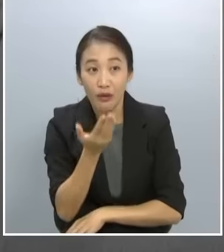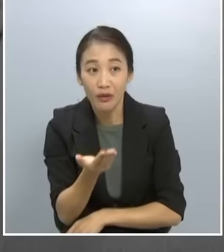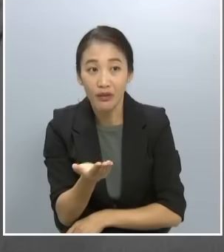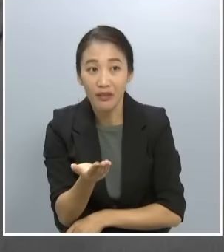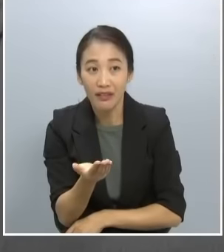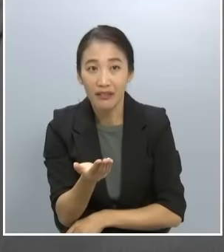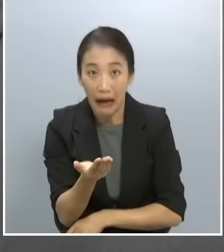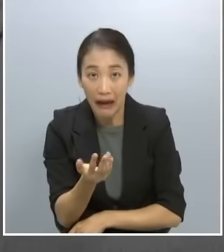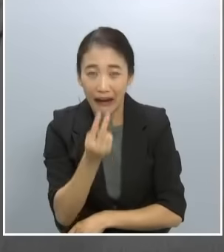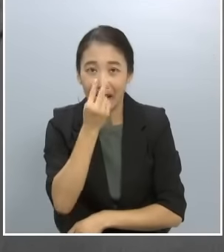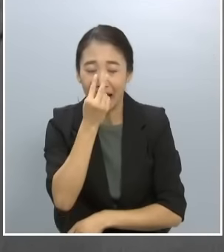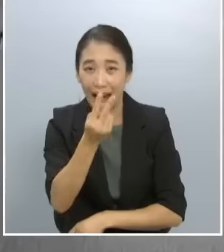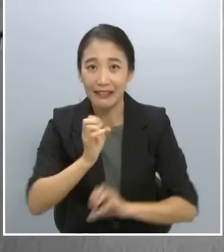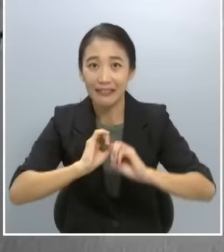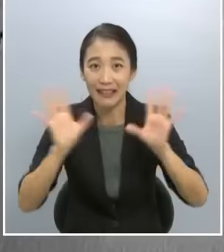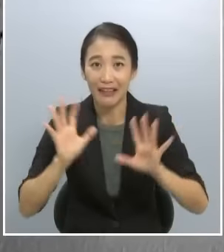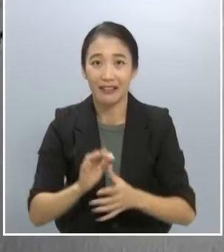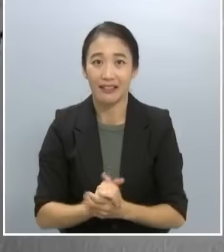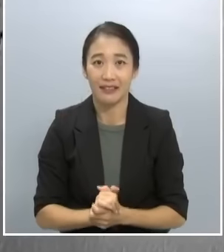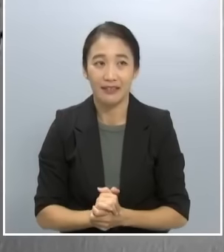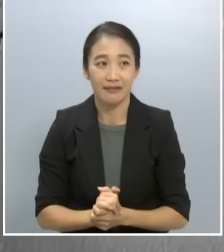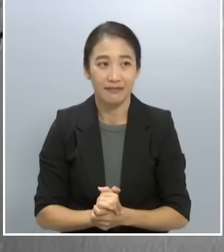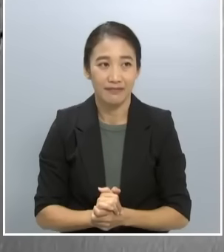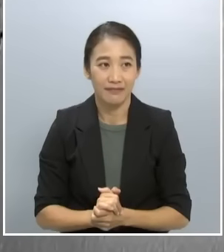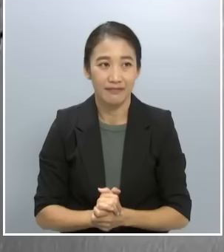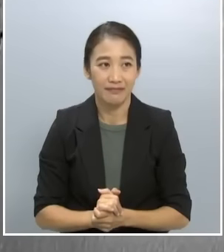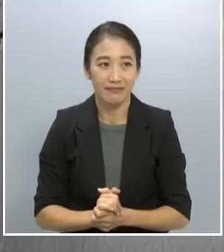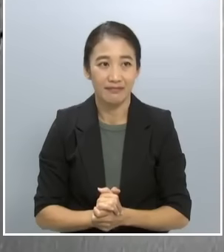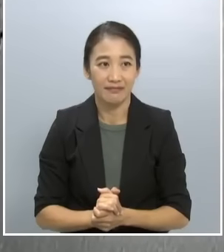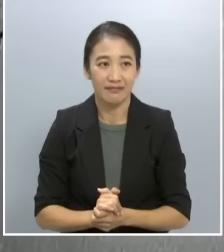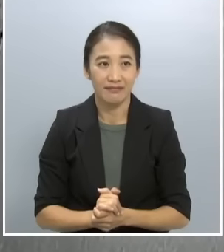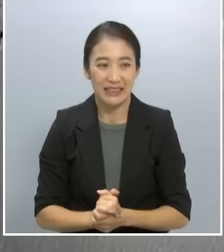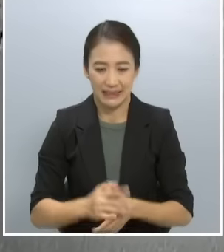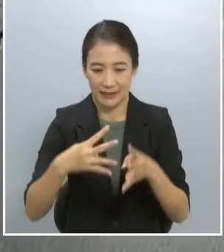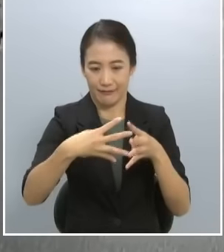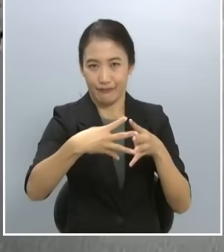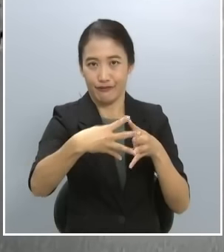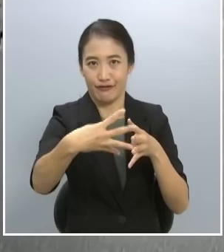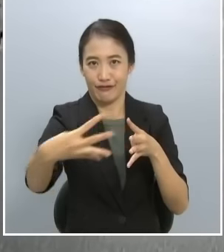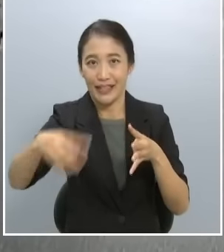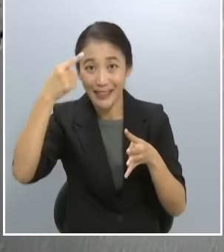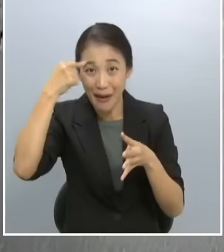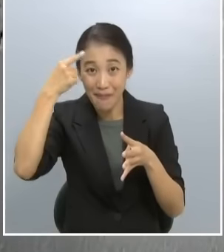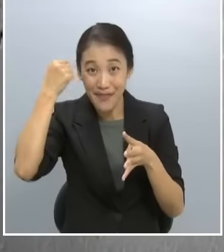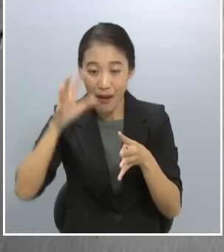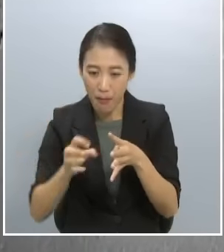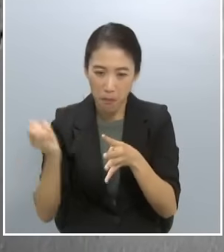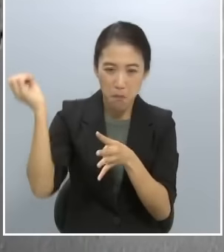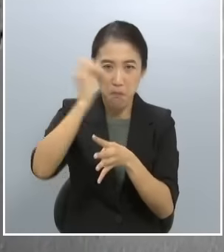ข้ามมาแล้วค่ะ นี่เห็นไหมฮะคุณผู้ชมข้ามจะแลนนะนี่นะ เห็นไหมล่ะ